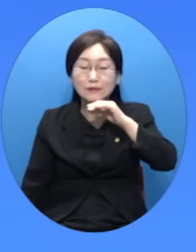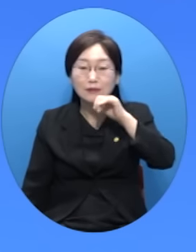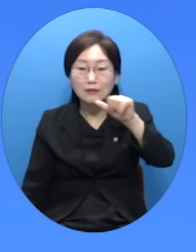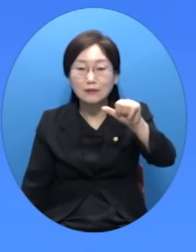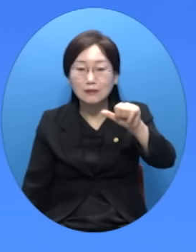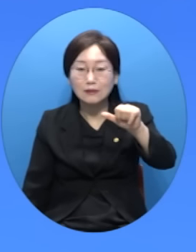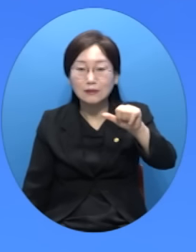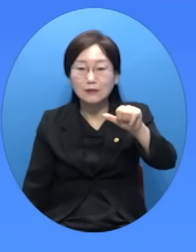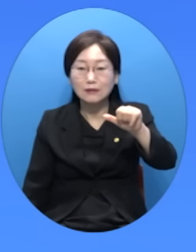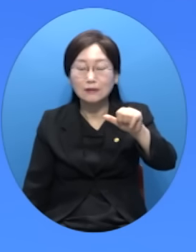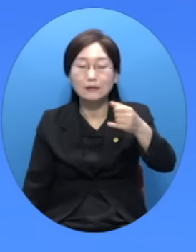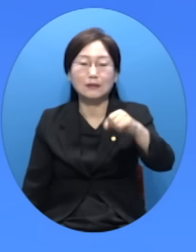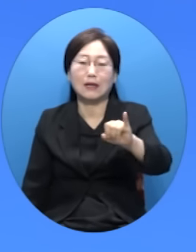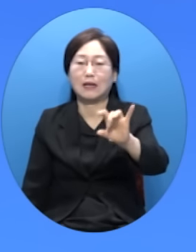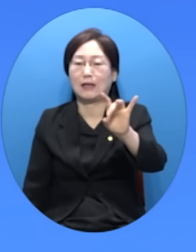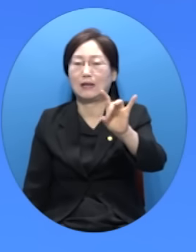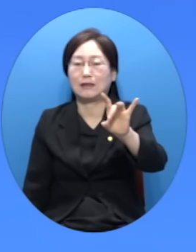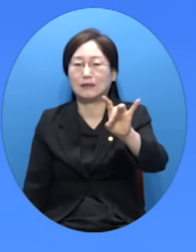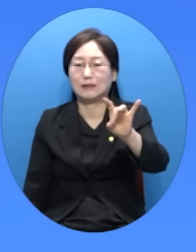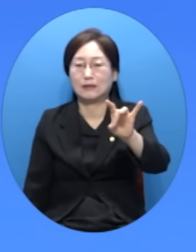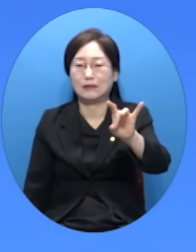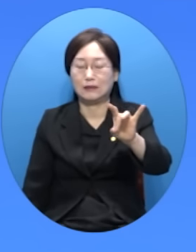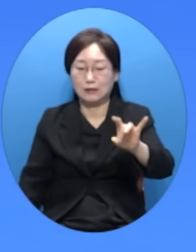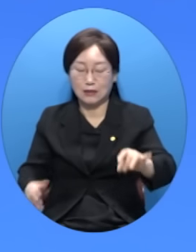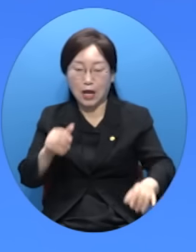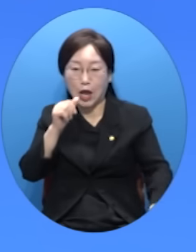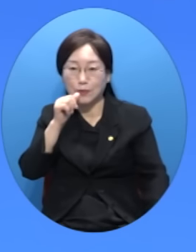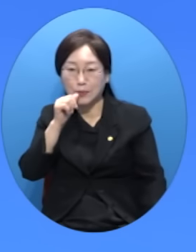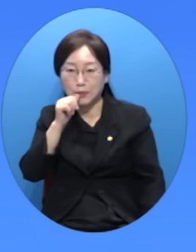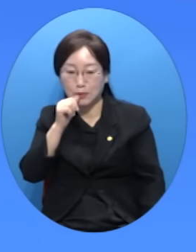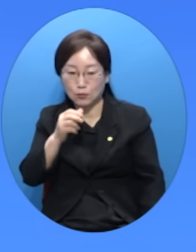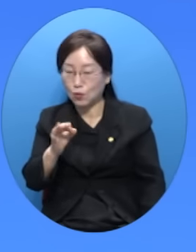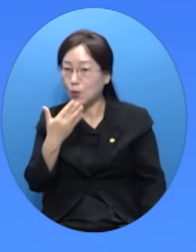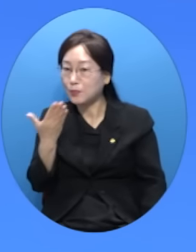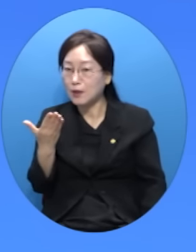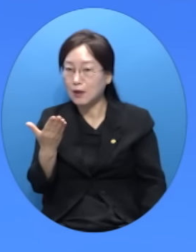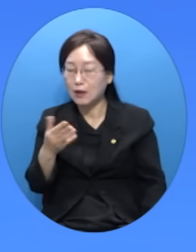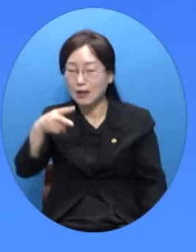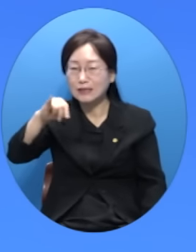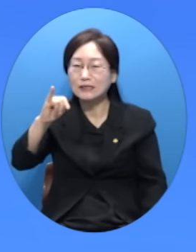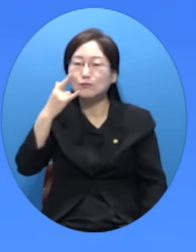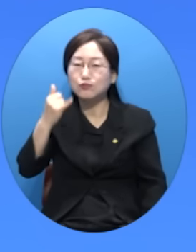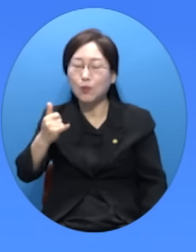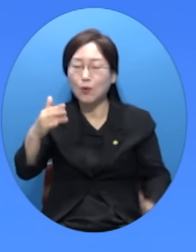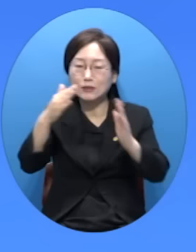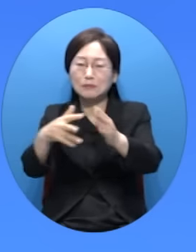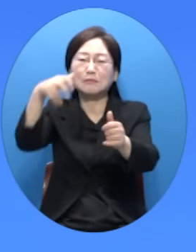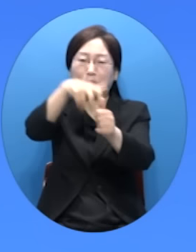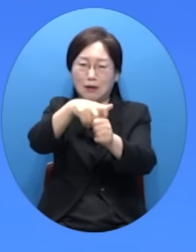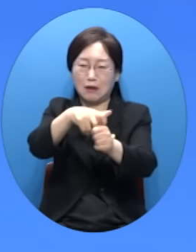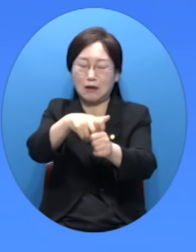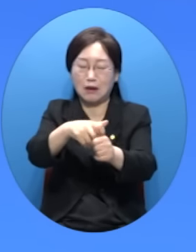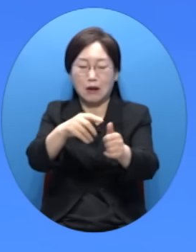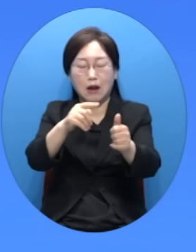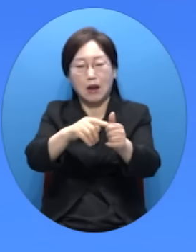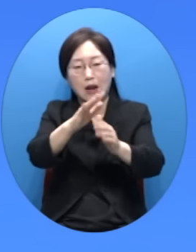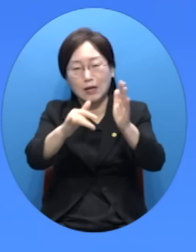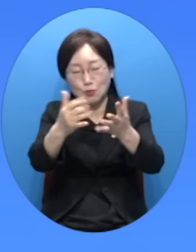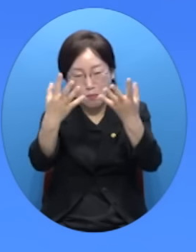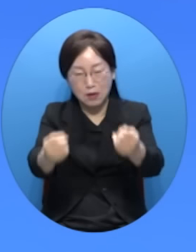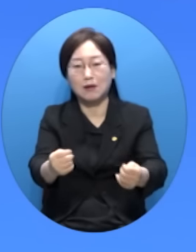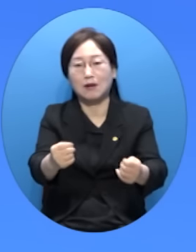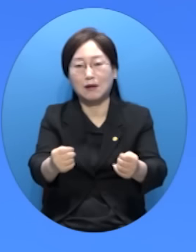딸 하나 있는데 우유값도 없어서 시댁에 얹혀 사는데 또 시댁이 대식구입니다. 그 대식구인 그